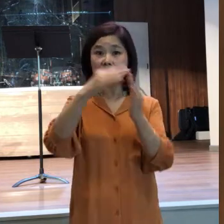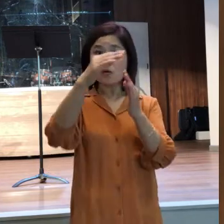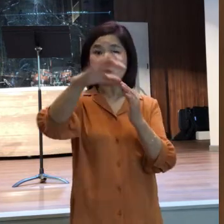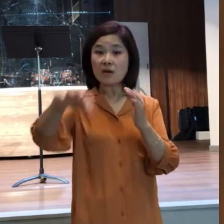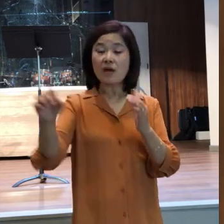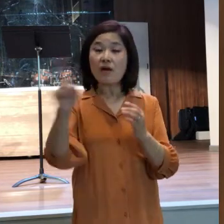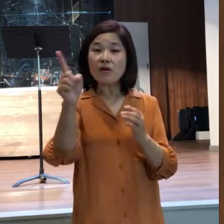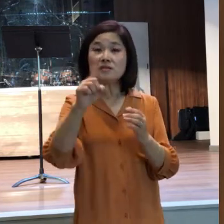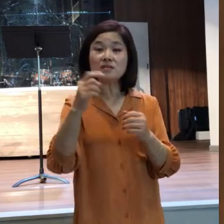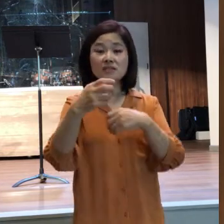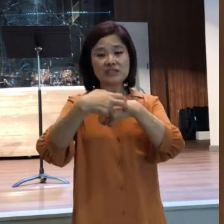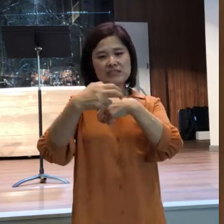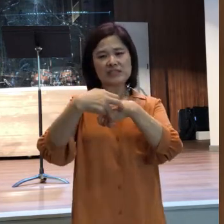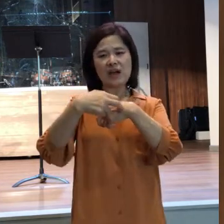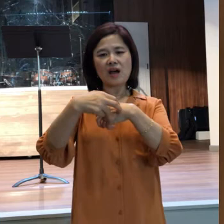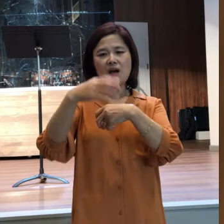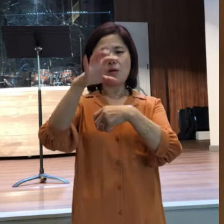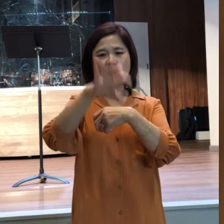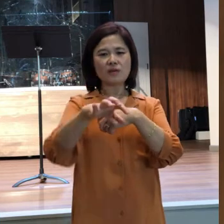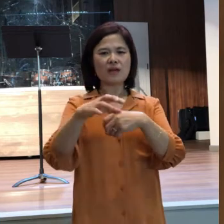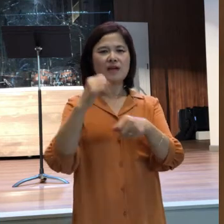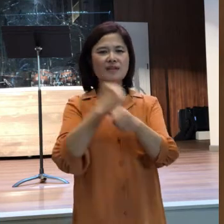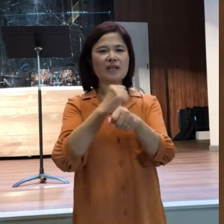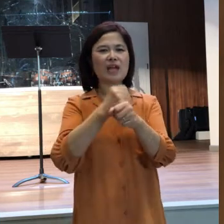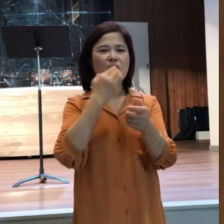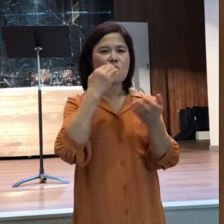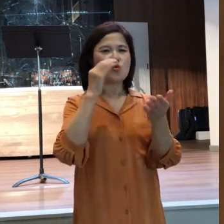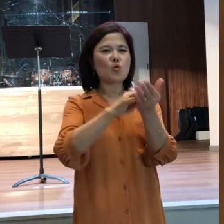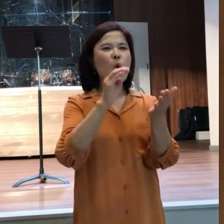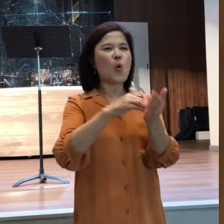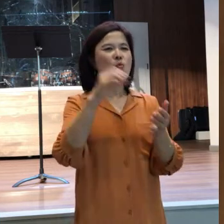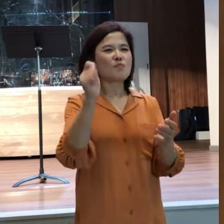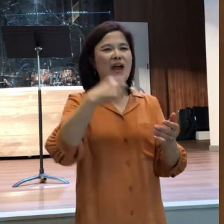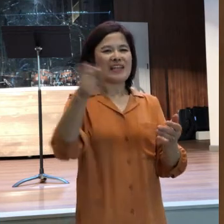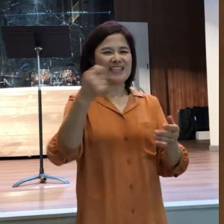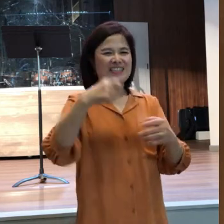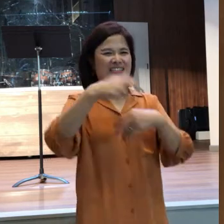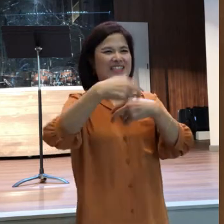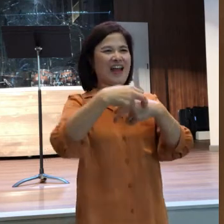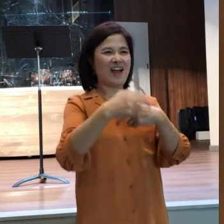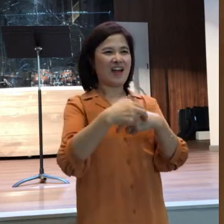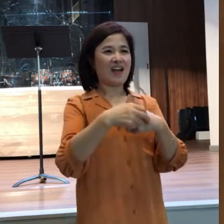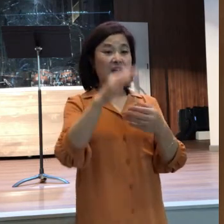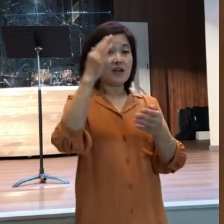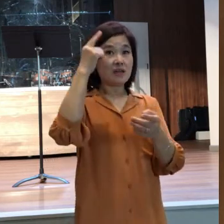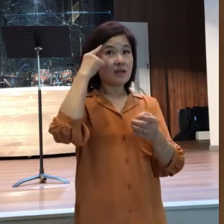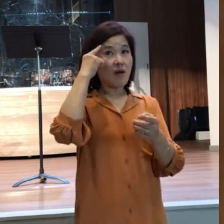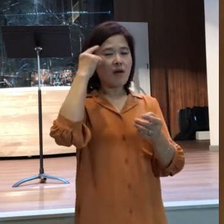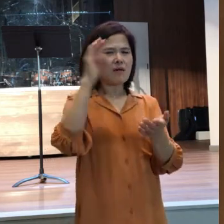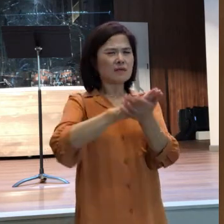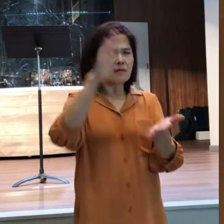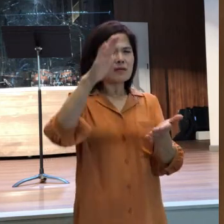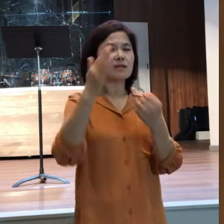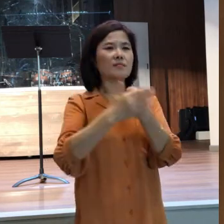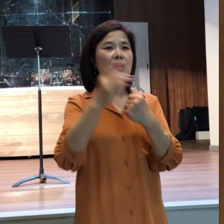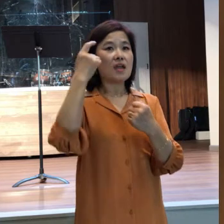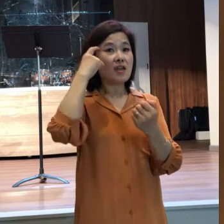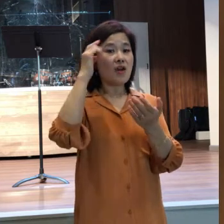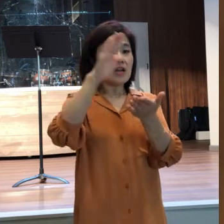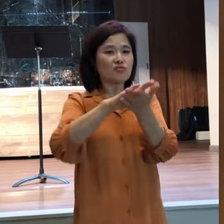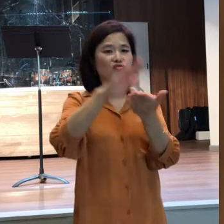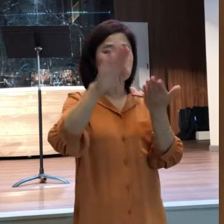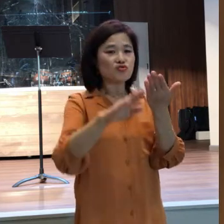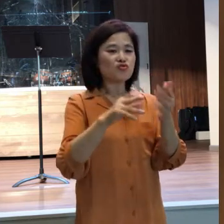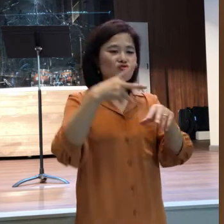동네 어느 의사한테 갔는데 그게 돌팔이였어요. 돌팔이. 홍역에서 열이 올라가니까 열을 낮추는